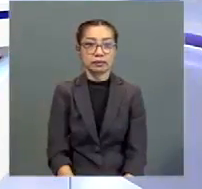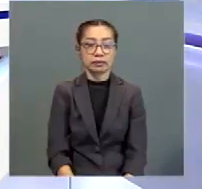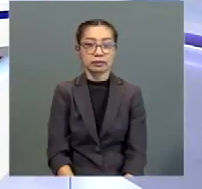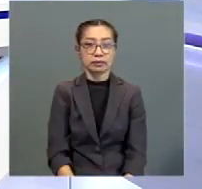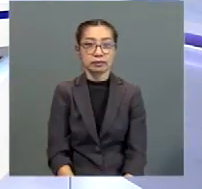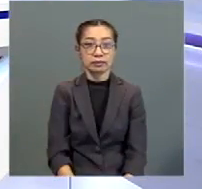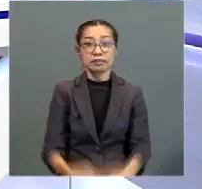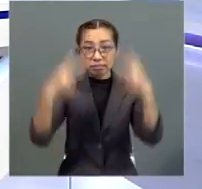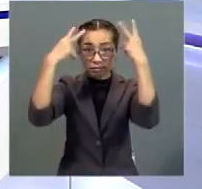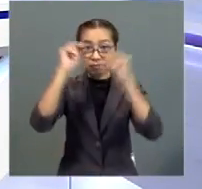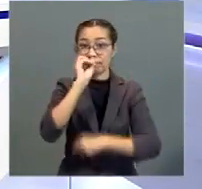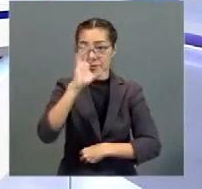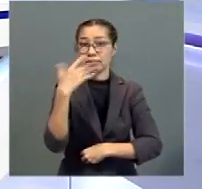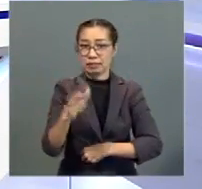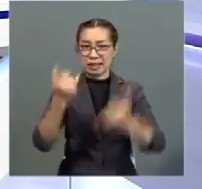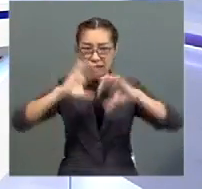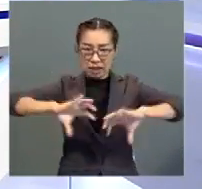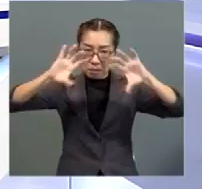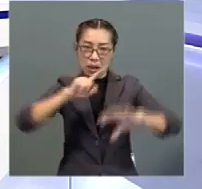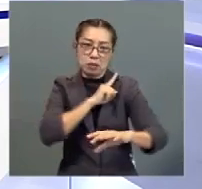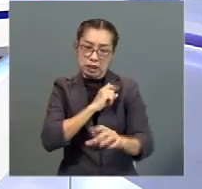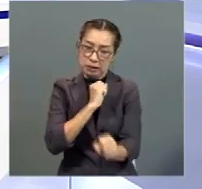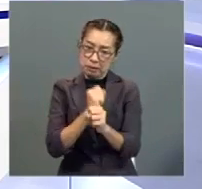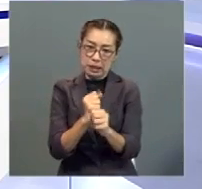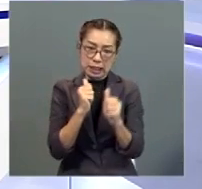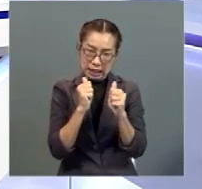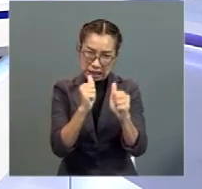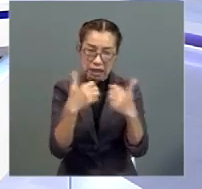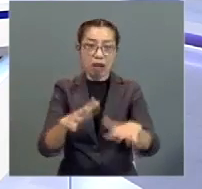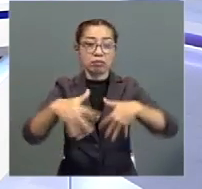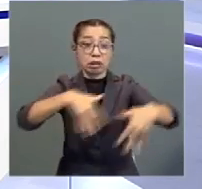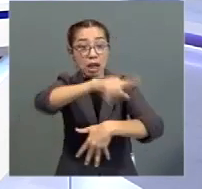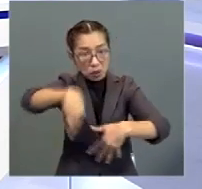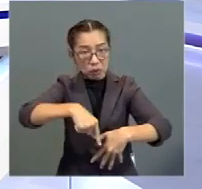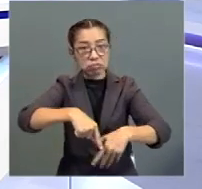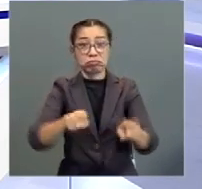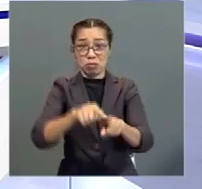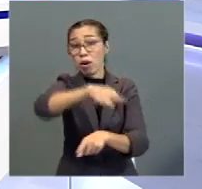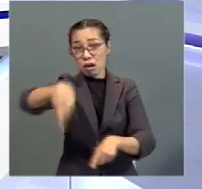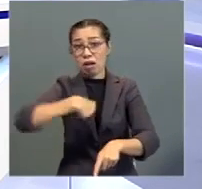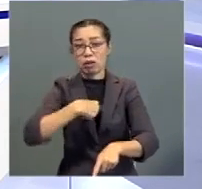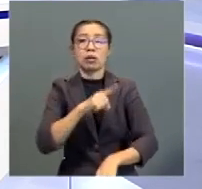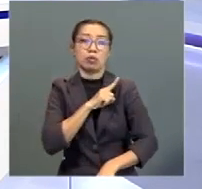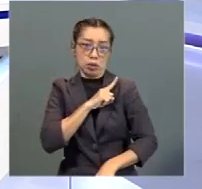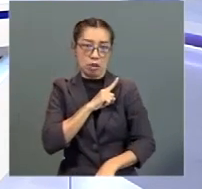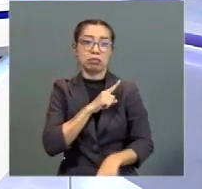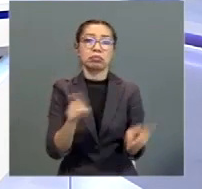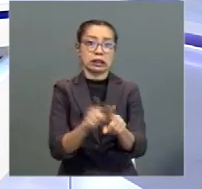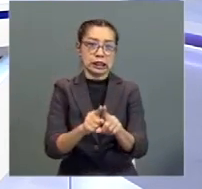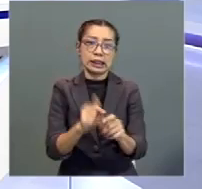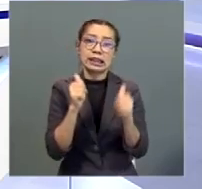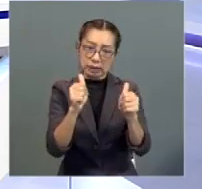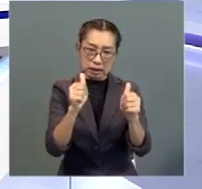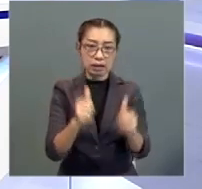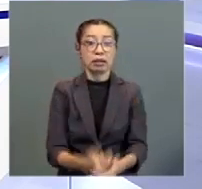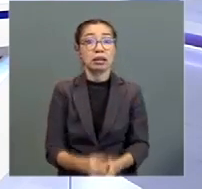อย่างที่ท่านนายกบอกไว้นะครับว่ารัฐบาลเองทำหน้าที่ดีที่สุดตัวของประชาชนอย่างเราก็ต้องทำหน้าที่ตัวเองให้ดีที่สุดด้วยเช่นเดียวกันนะครับนั่นก็